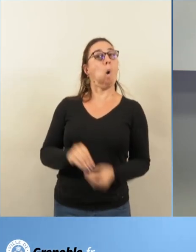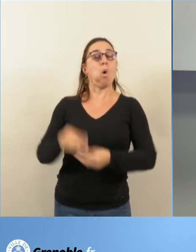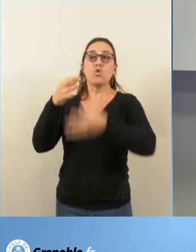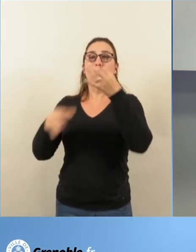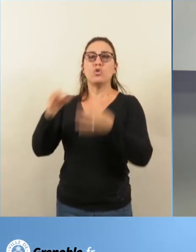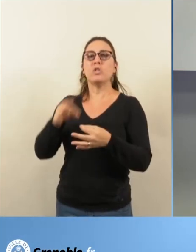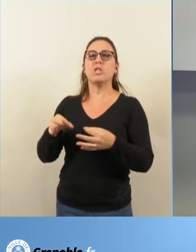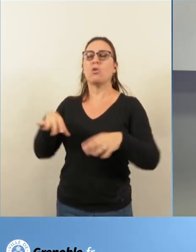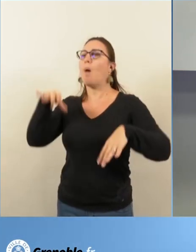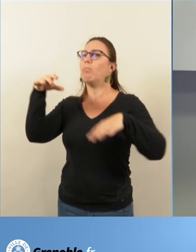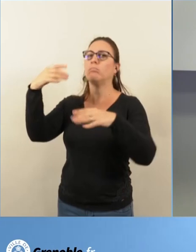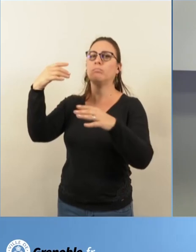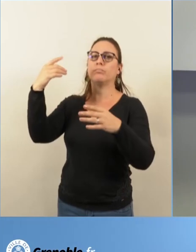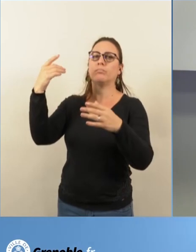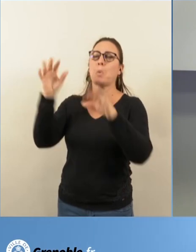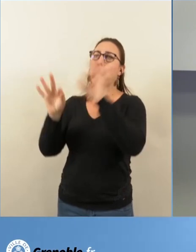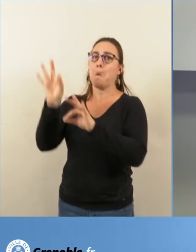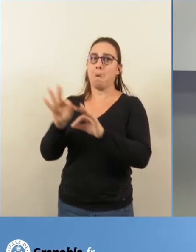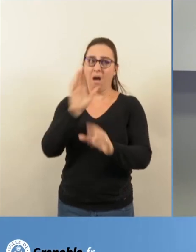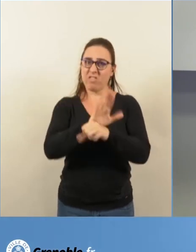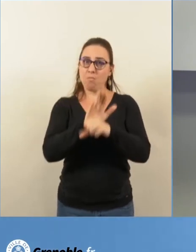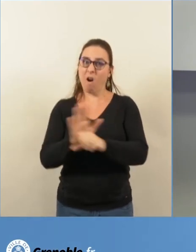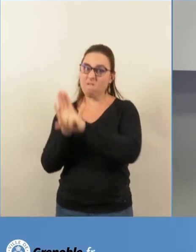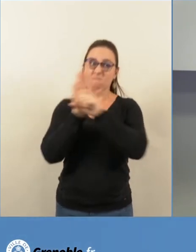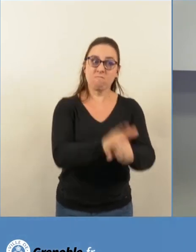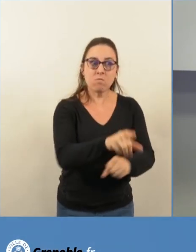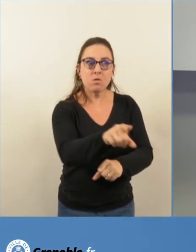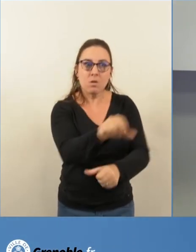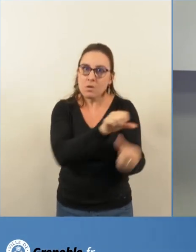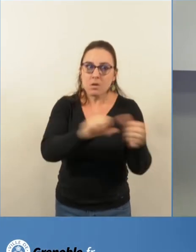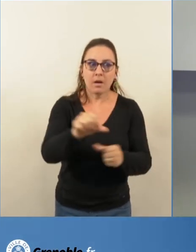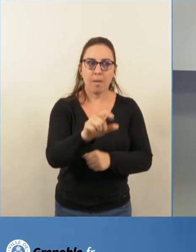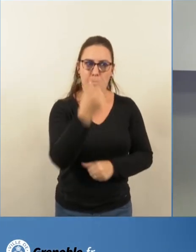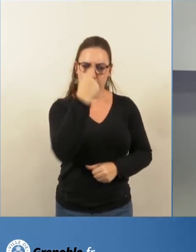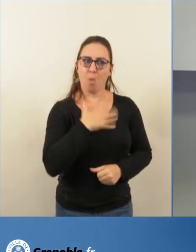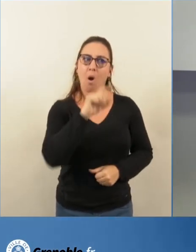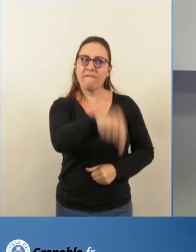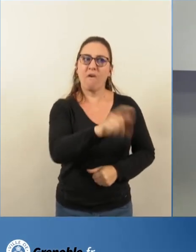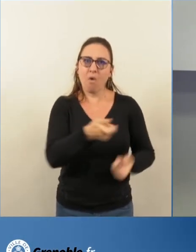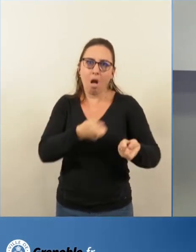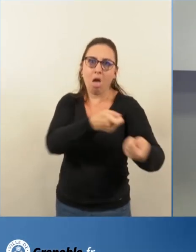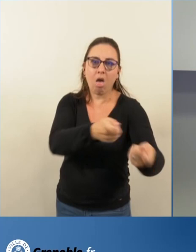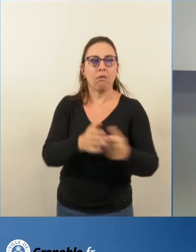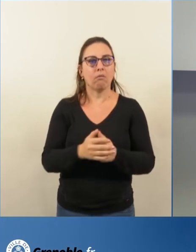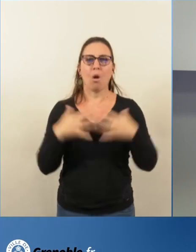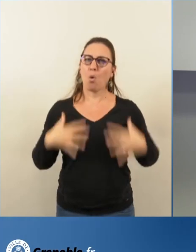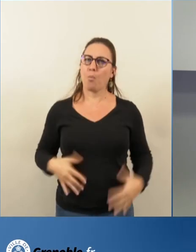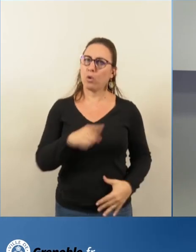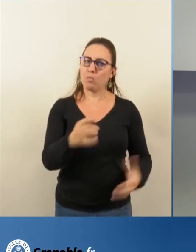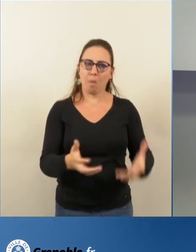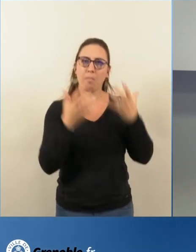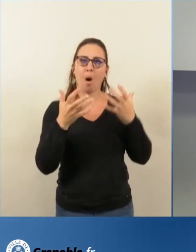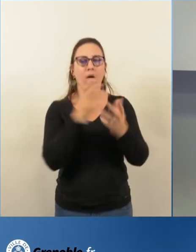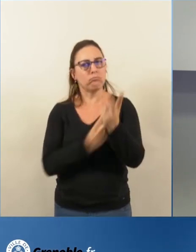en usant de pression sur un témoin afin qu'il modifie sa déclaration dans un sens qui lui était favorable qu'un tel comportement venant d'un